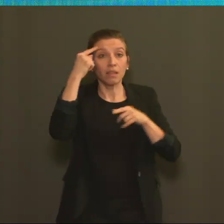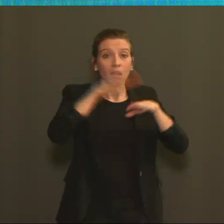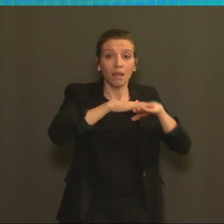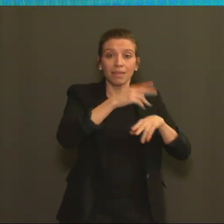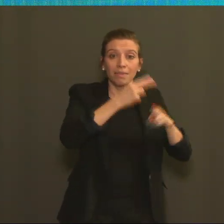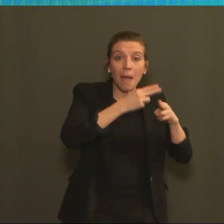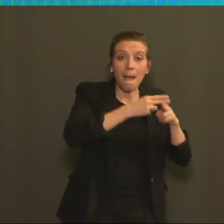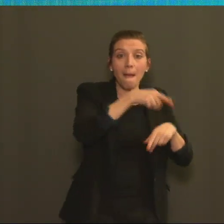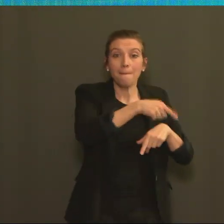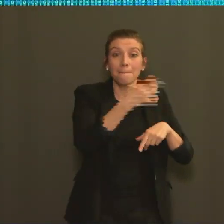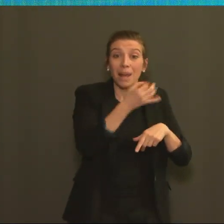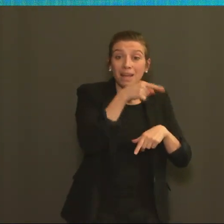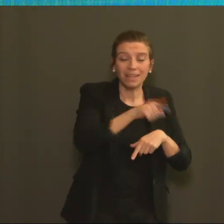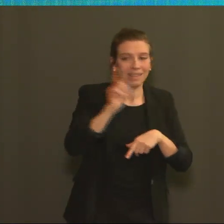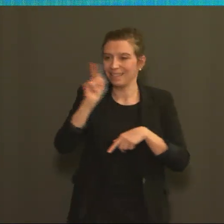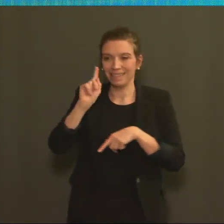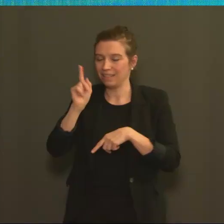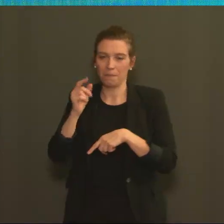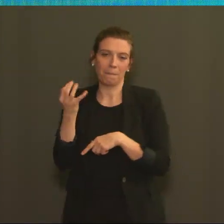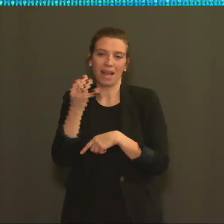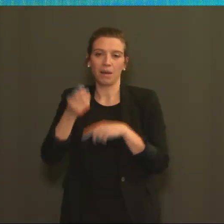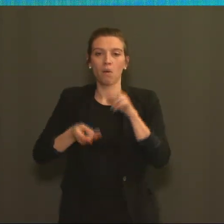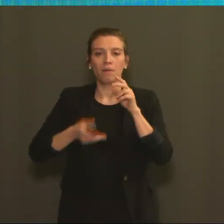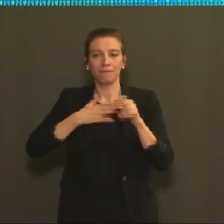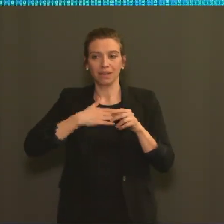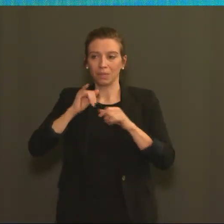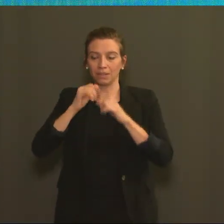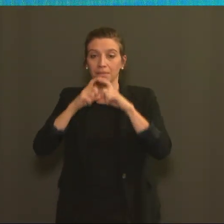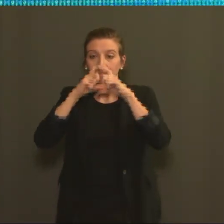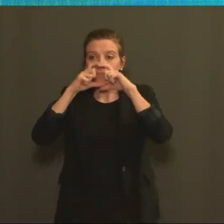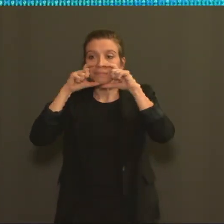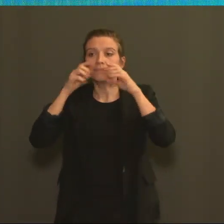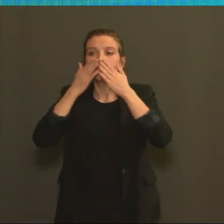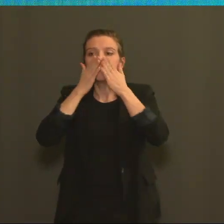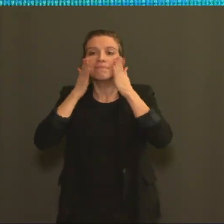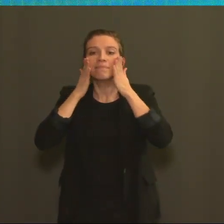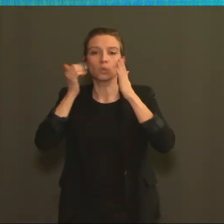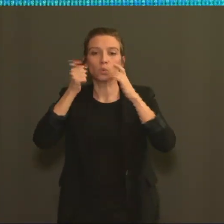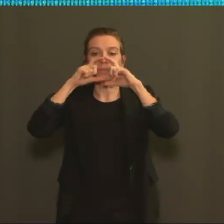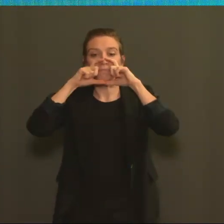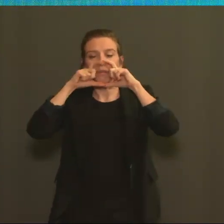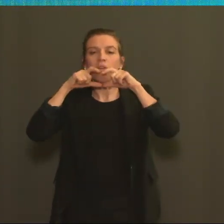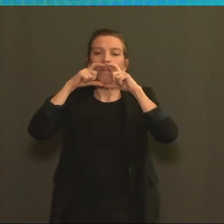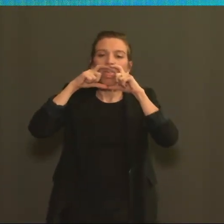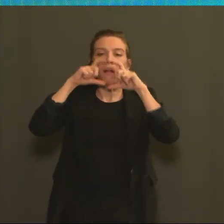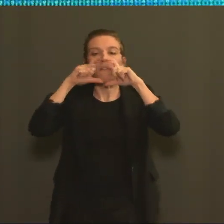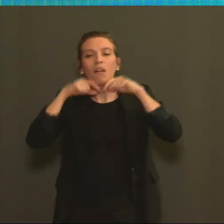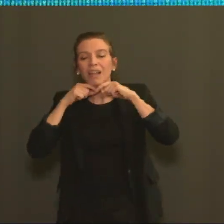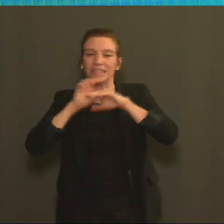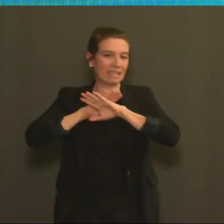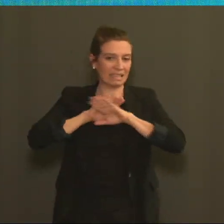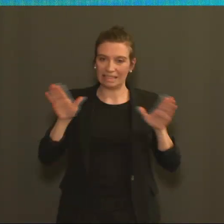blijft de basis een masker dragen die daar bovenop een extra bescherming